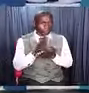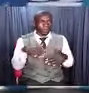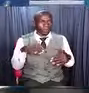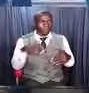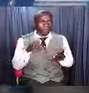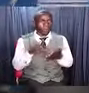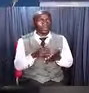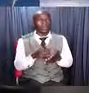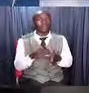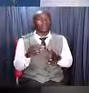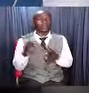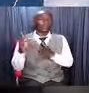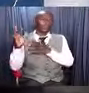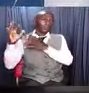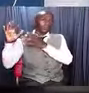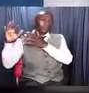surely do.